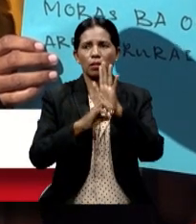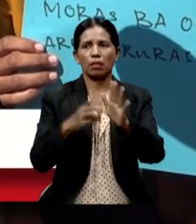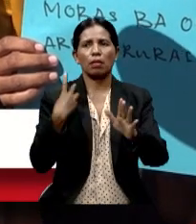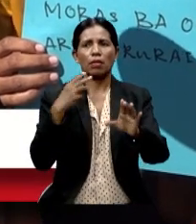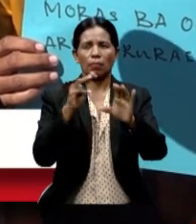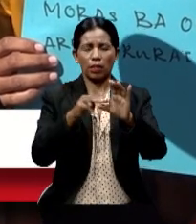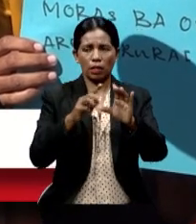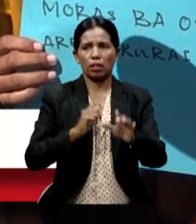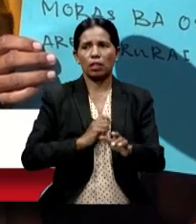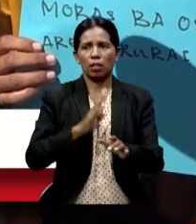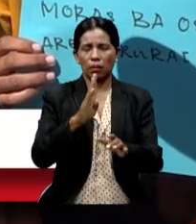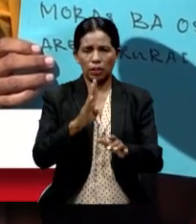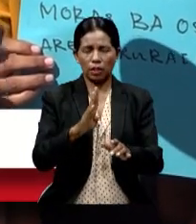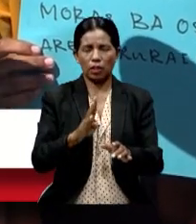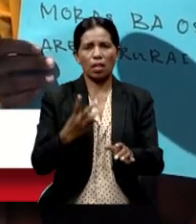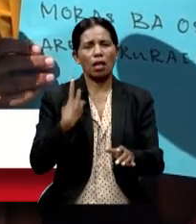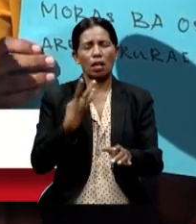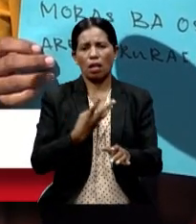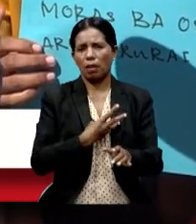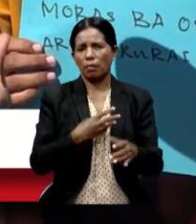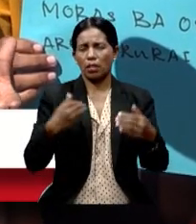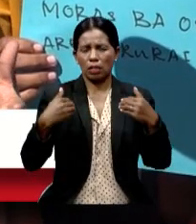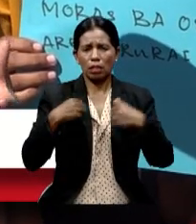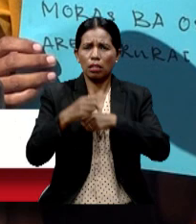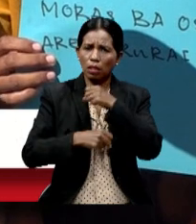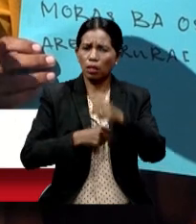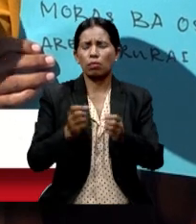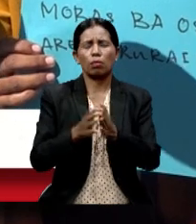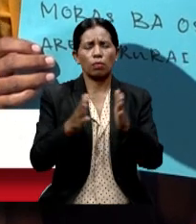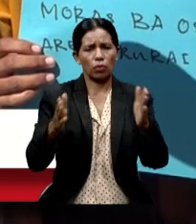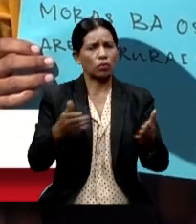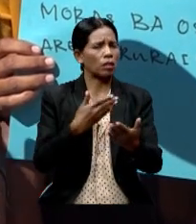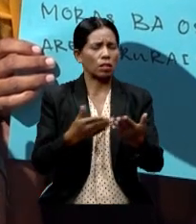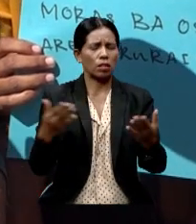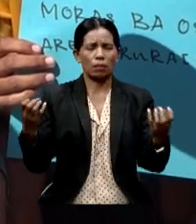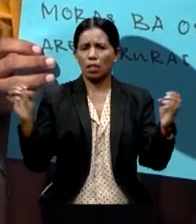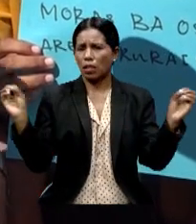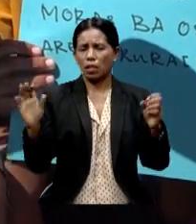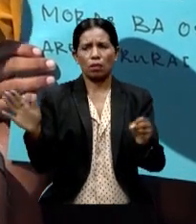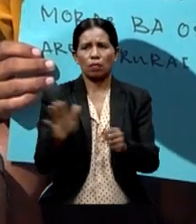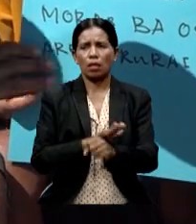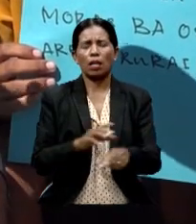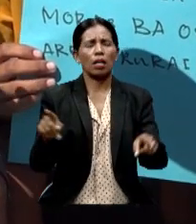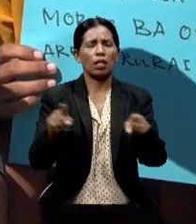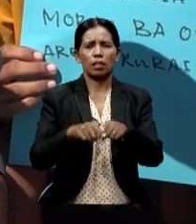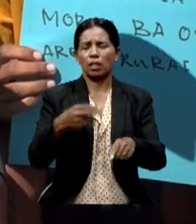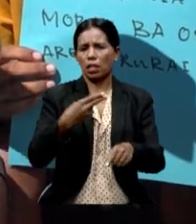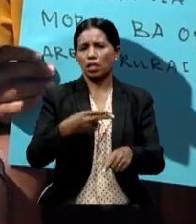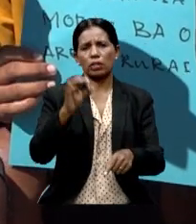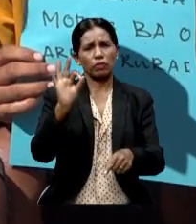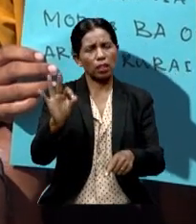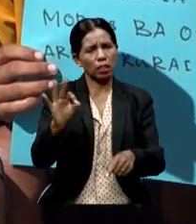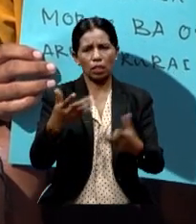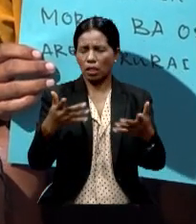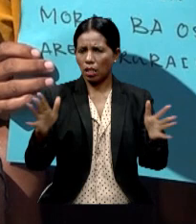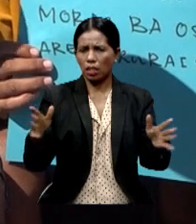tebesi ne, ami hane no dar sofrimento bot. Facilidade barakla completa hanesan haris